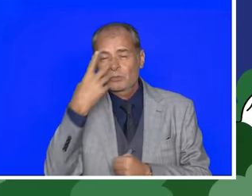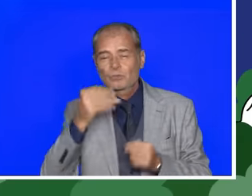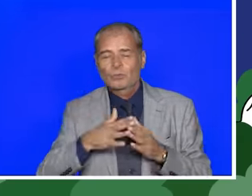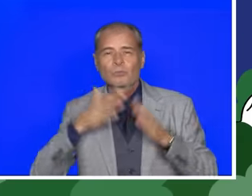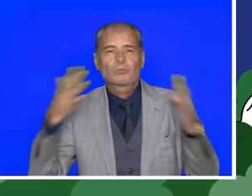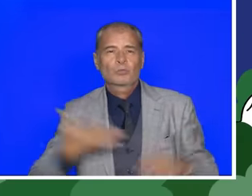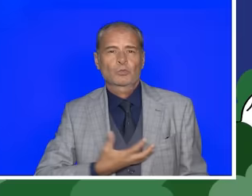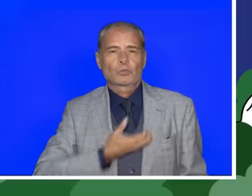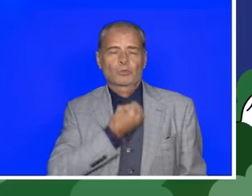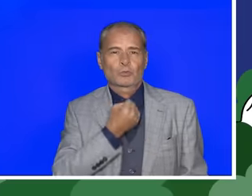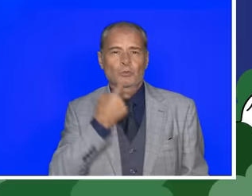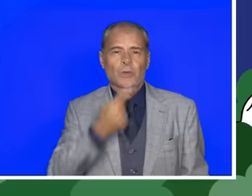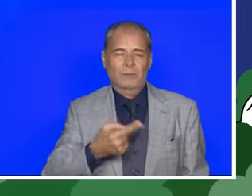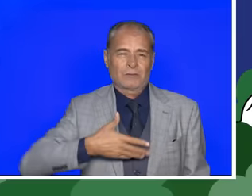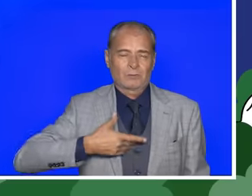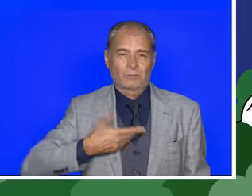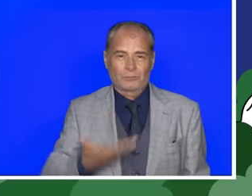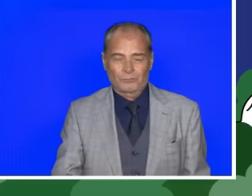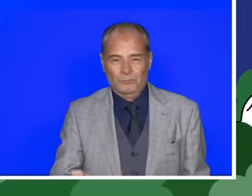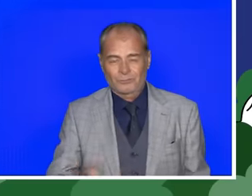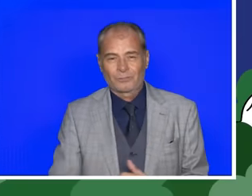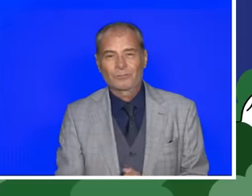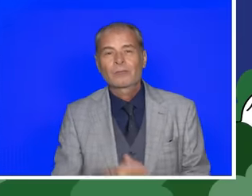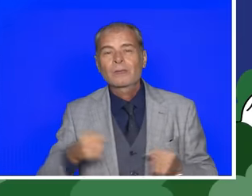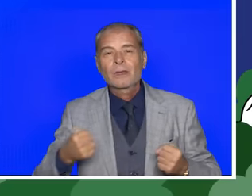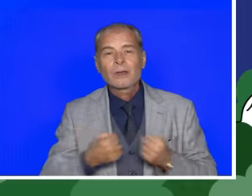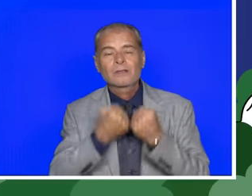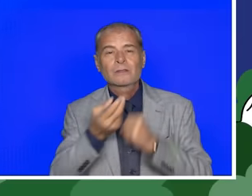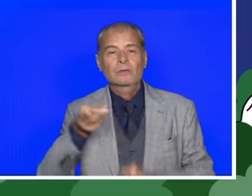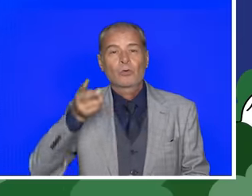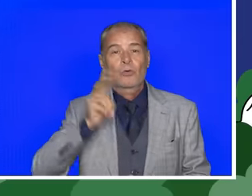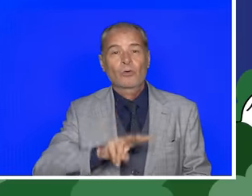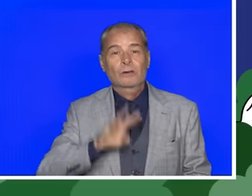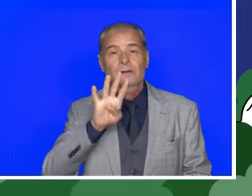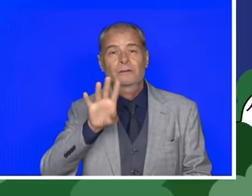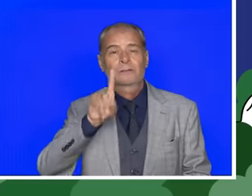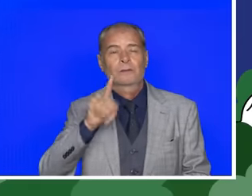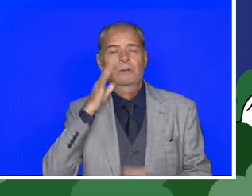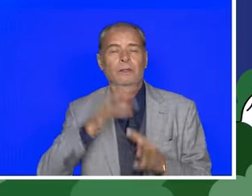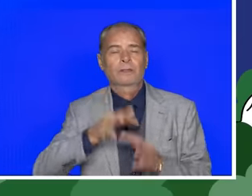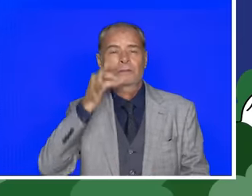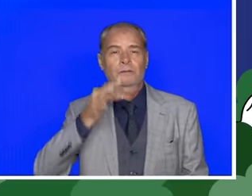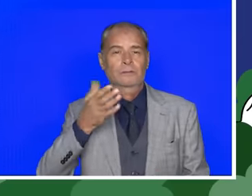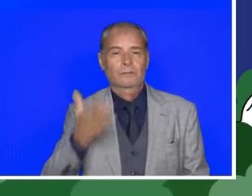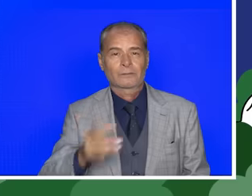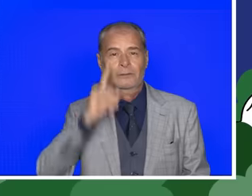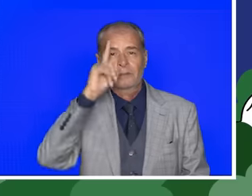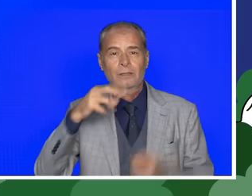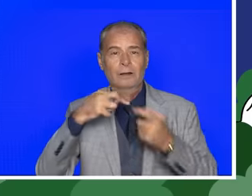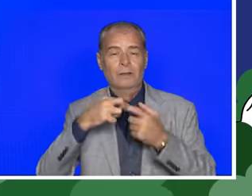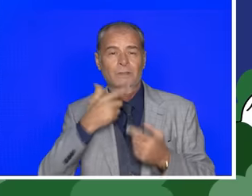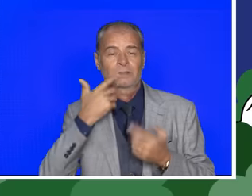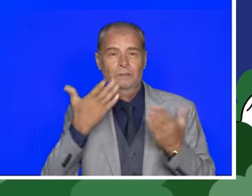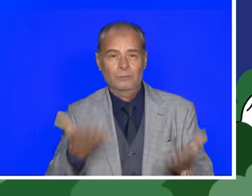üzüntülerimi dile getirmekle başlamak istiyorum kazada hayatını kaybeden 41 vatandaşımıza Allah'tan